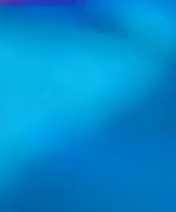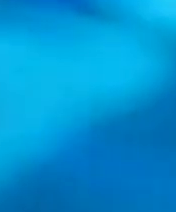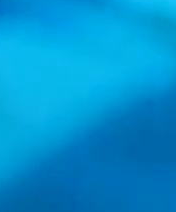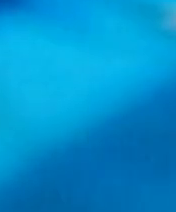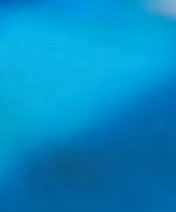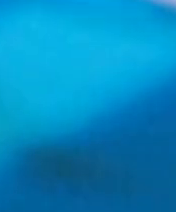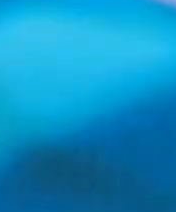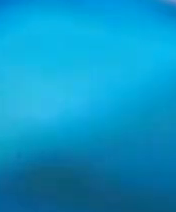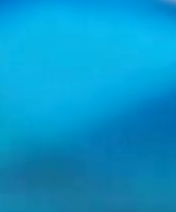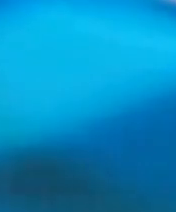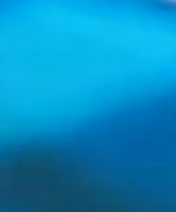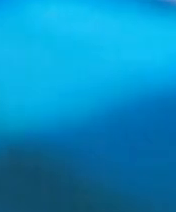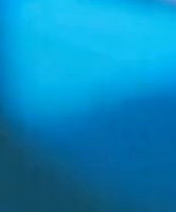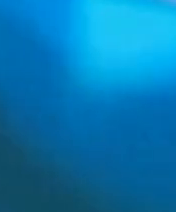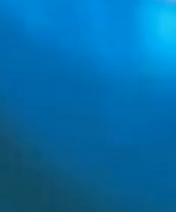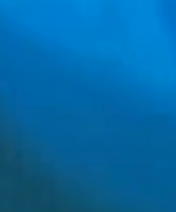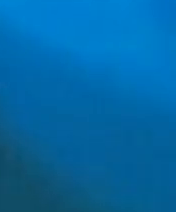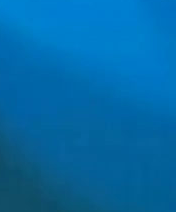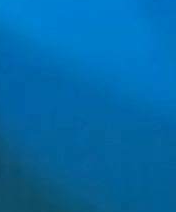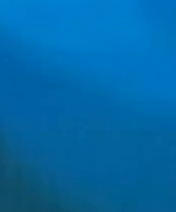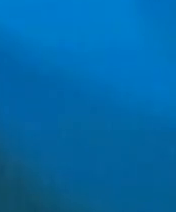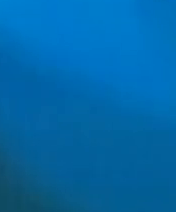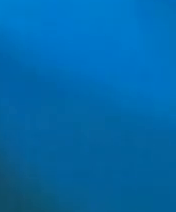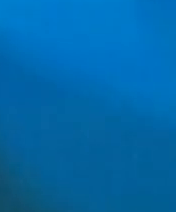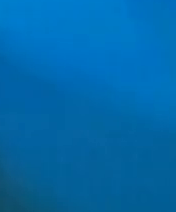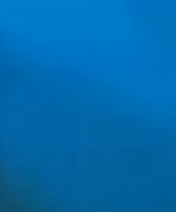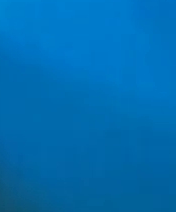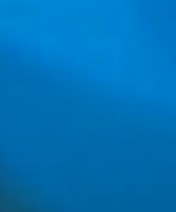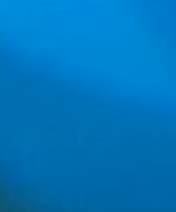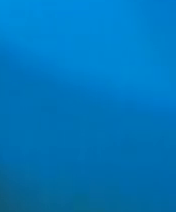непременно жмите на колокольчик. Информбюро, когда нужна честная информация.